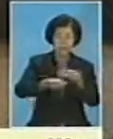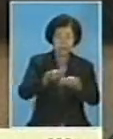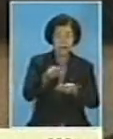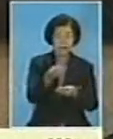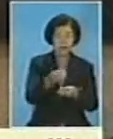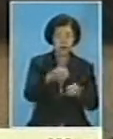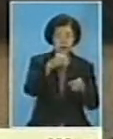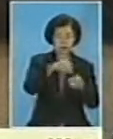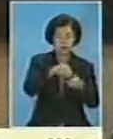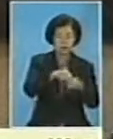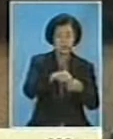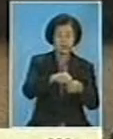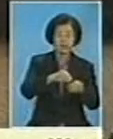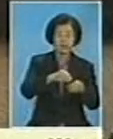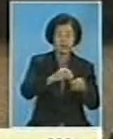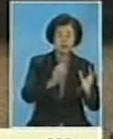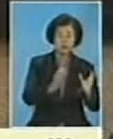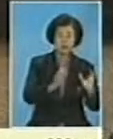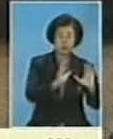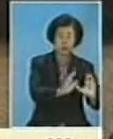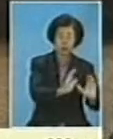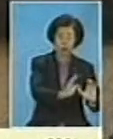ของรัฐได้ในปริมาณมาก